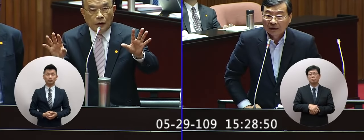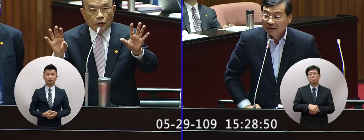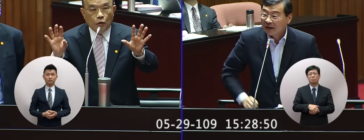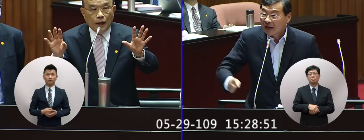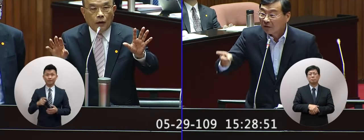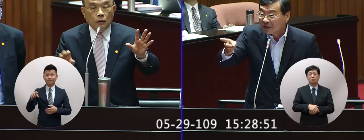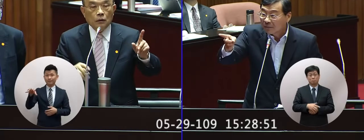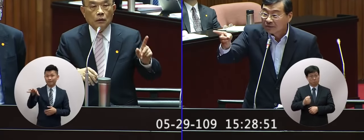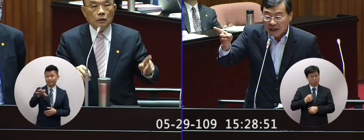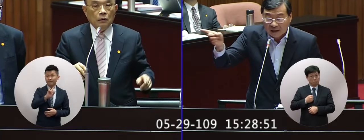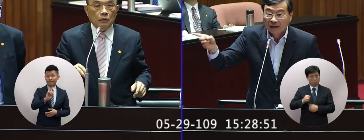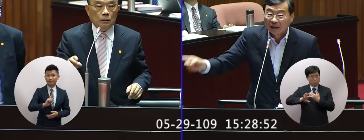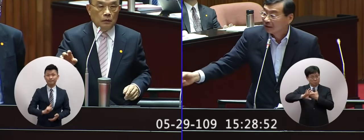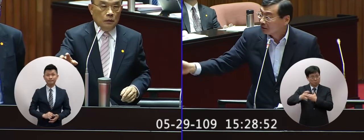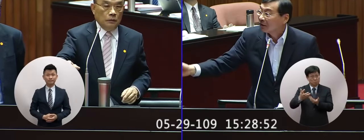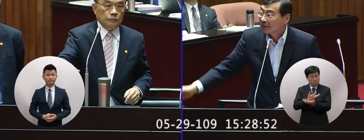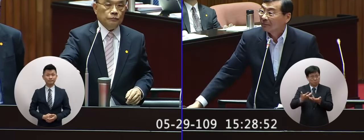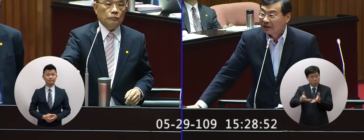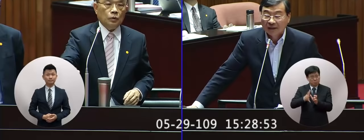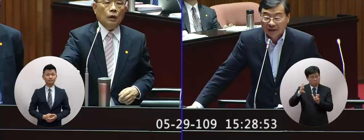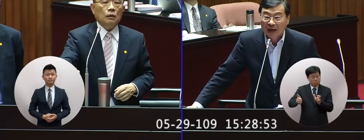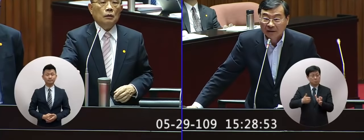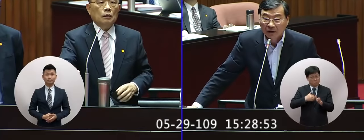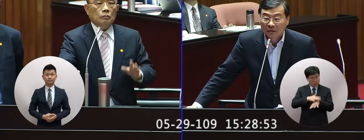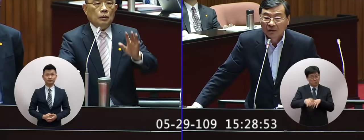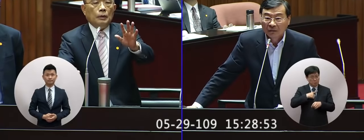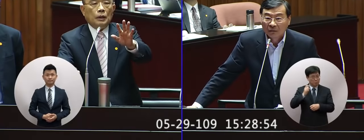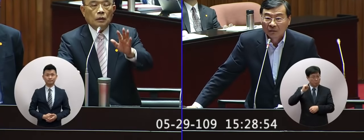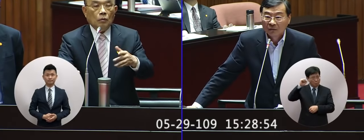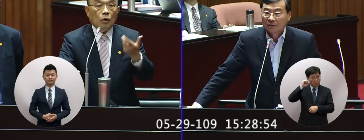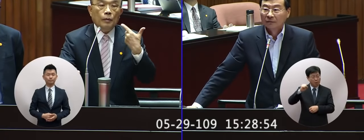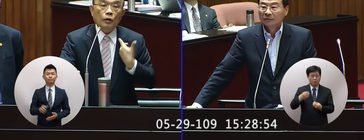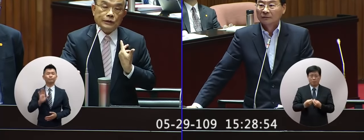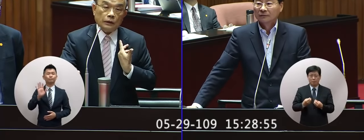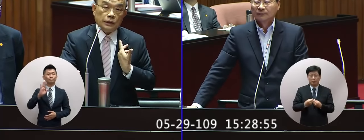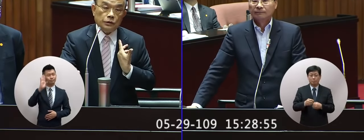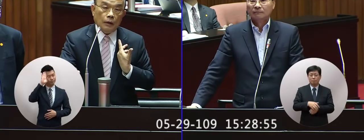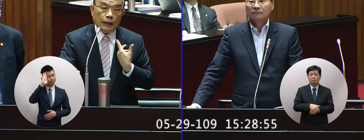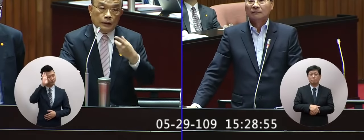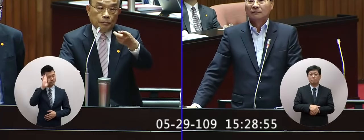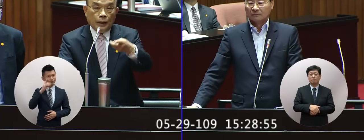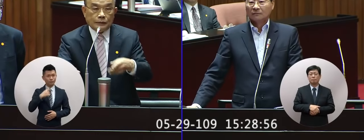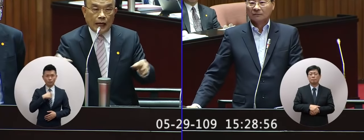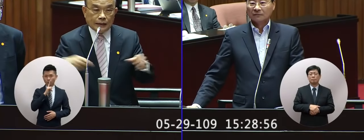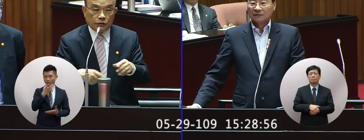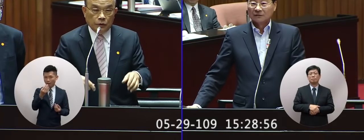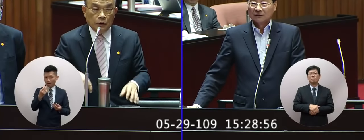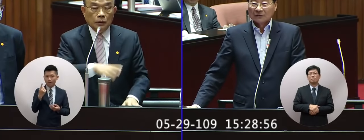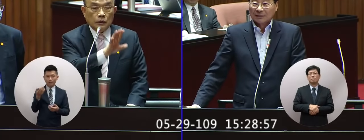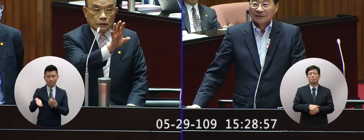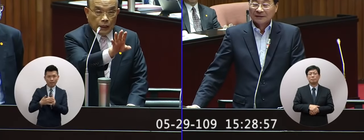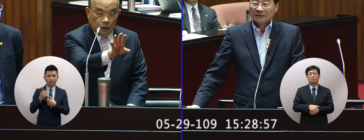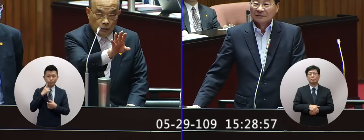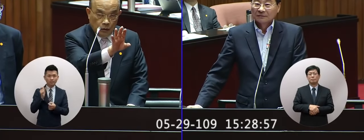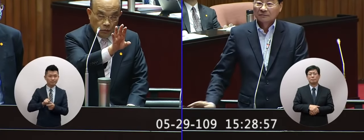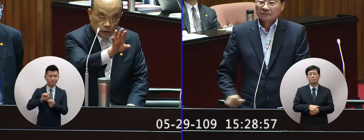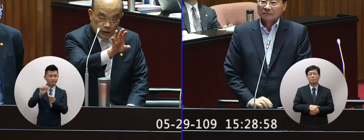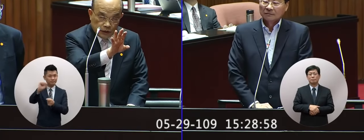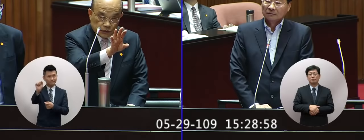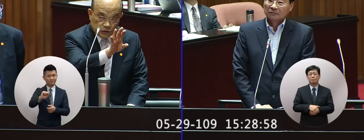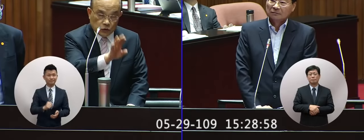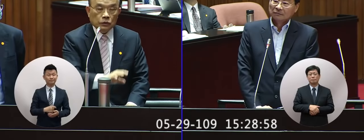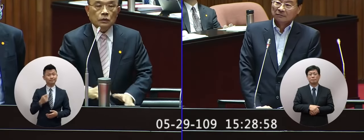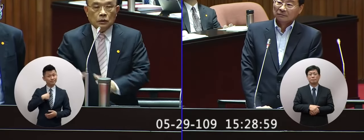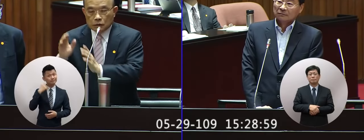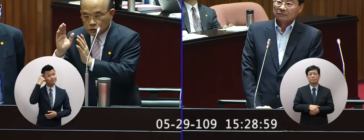哪一个地方有没有？ 你这外交部长可能会引起人家抗议哦。 不，我没有讲这句话，你不要加上去。这个我